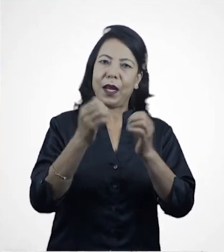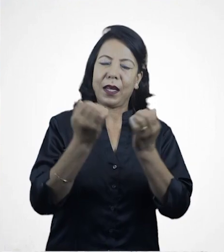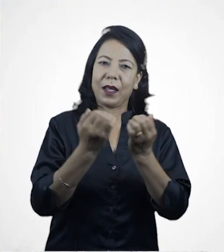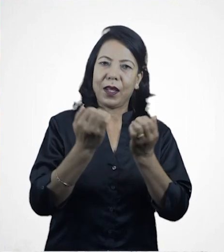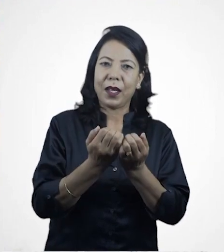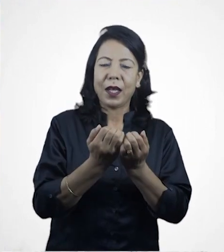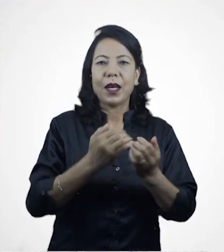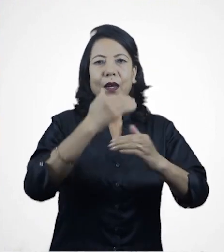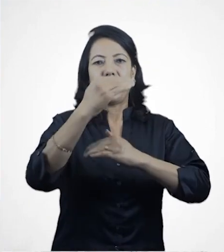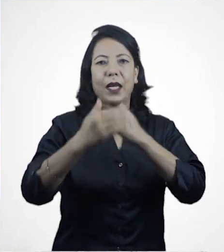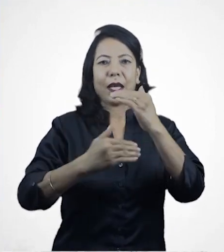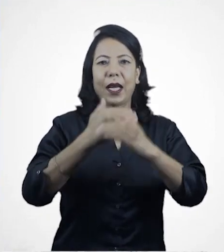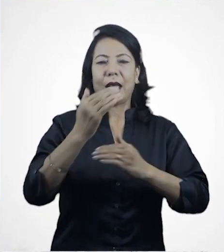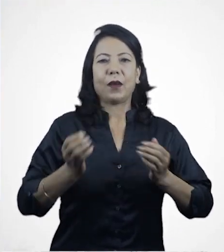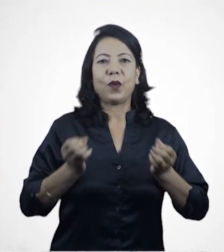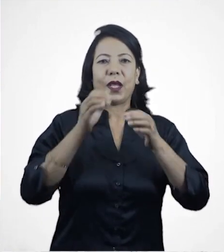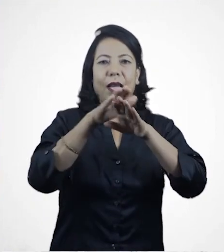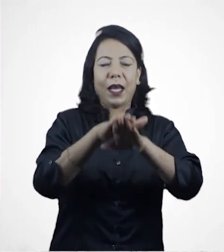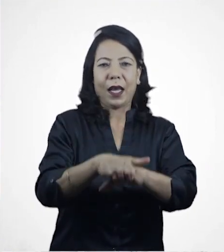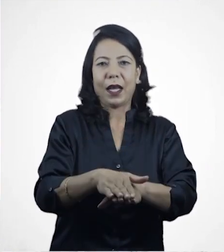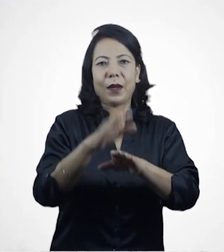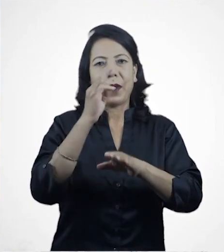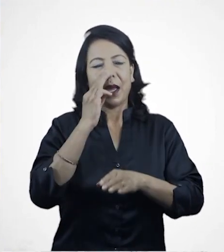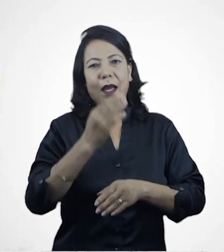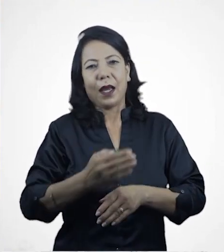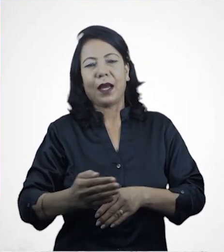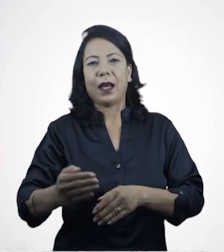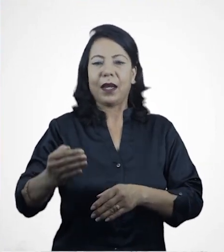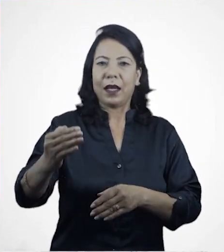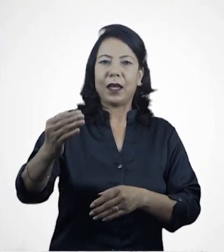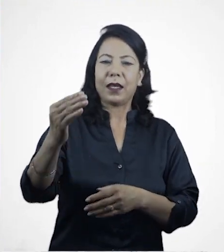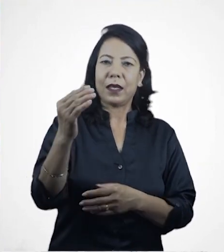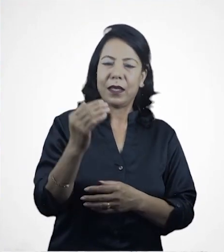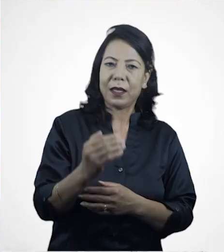निर्माण गरी विकास को मुल धर्मा